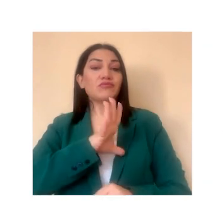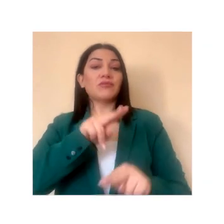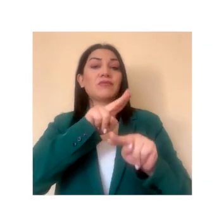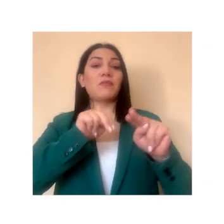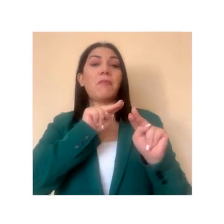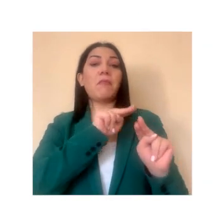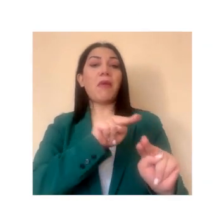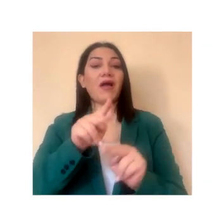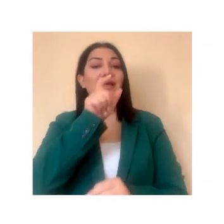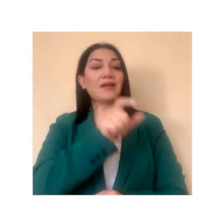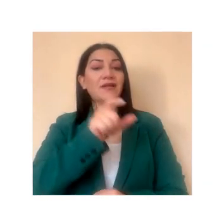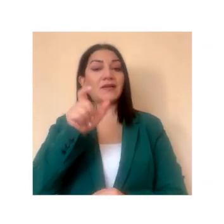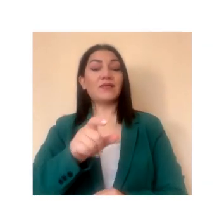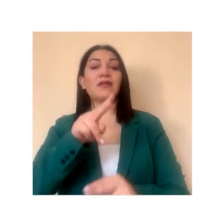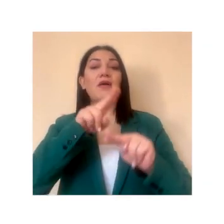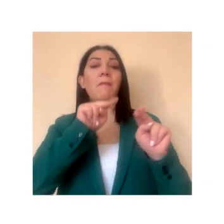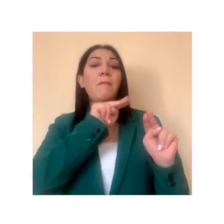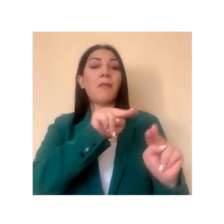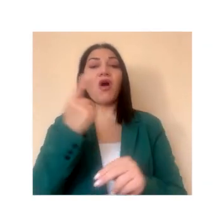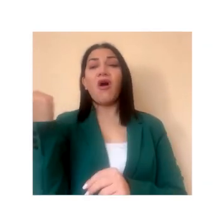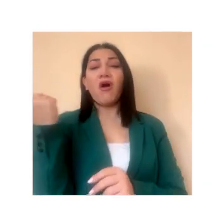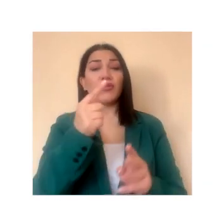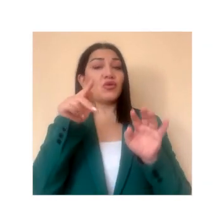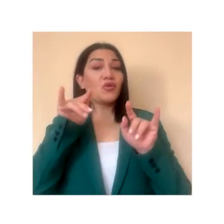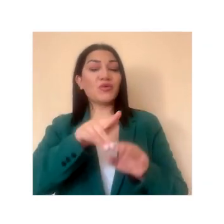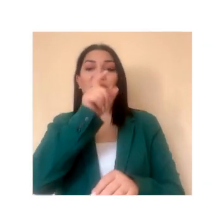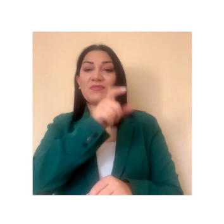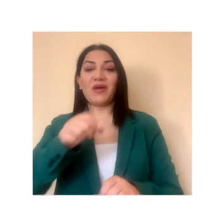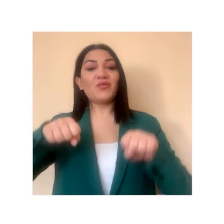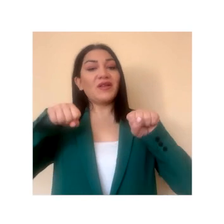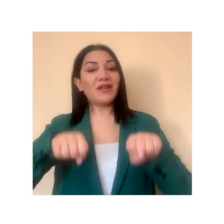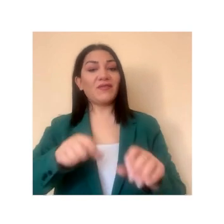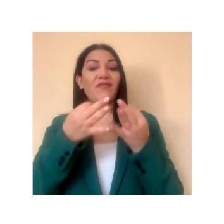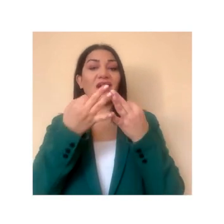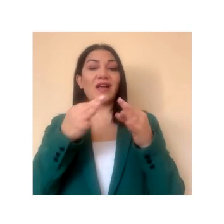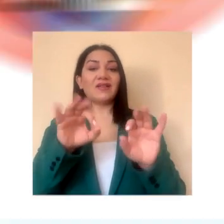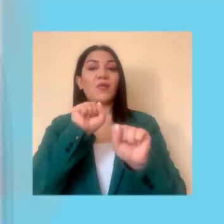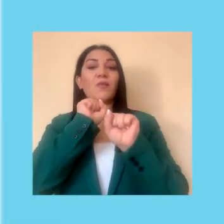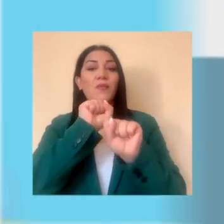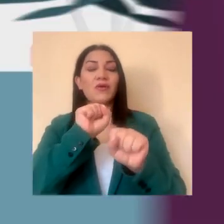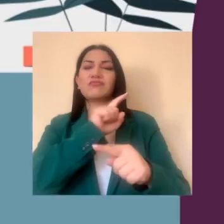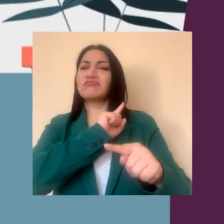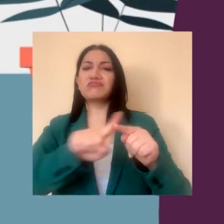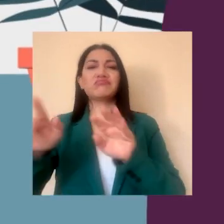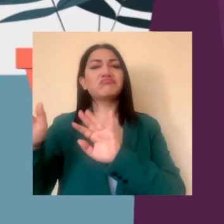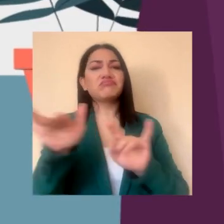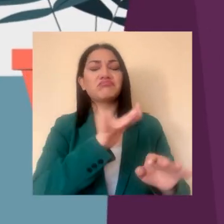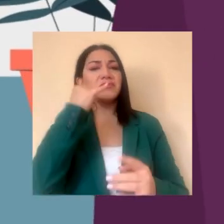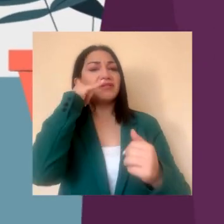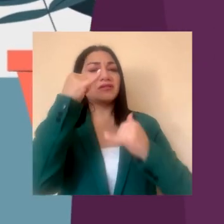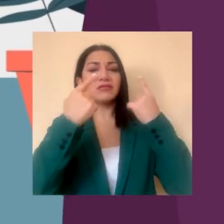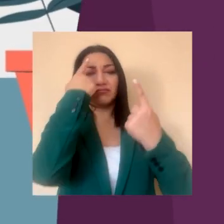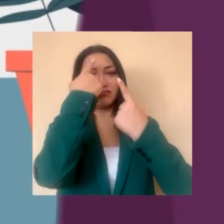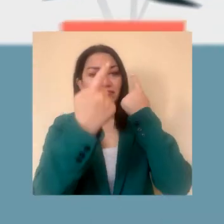ծառայողներով։ Բարեկի առաջնահերթ գործառույթը մարդու իրավունքներն ու ազատությունները պաշտպանելն է։ Նա օպերատիվ արձագանքում